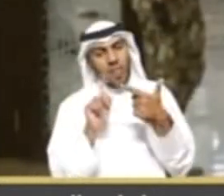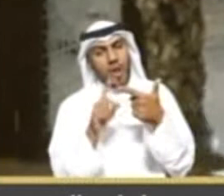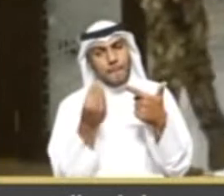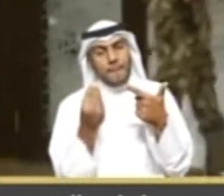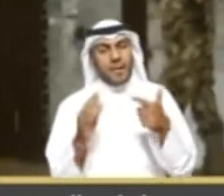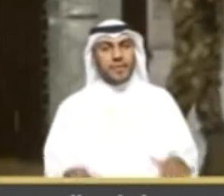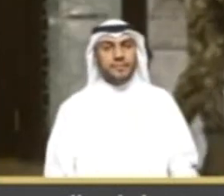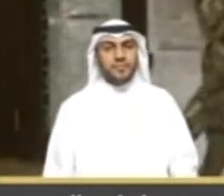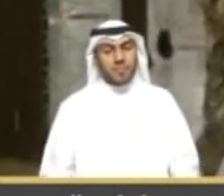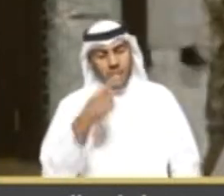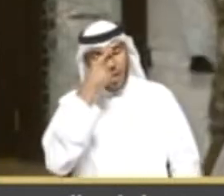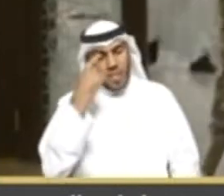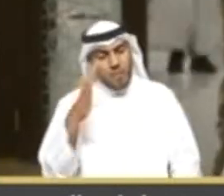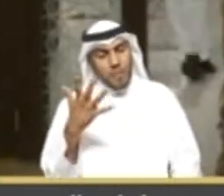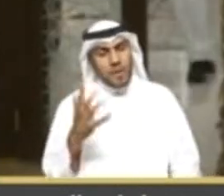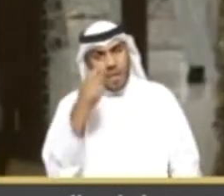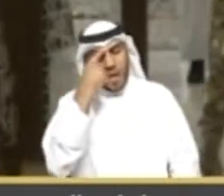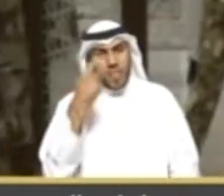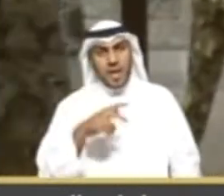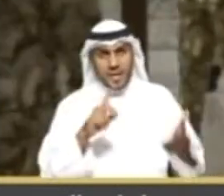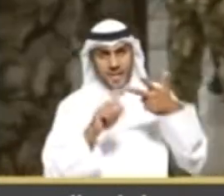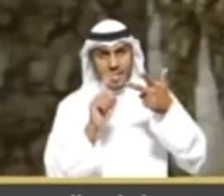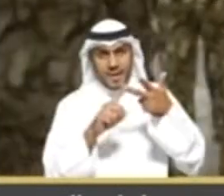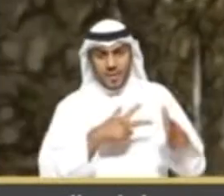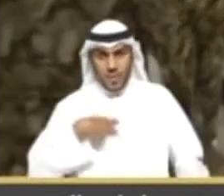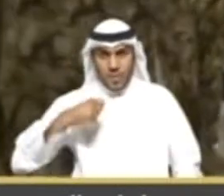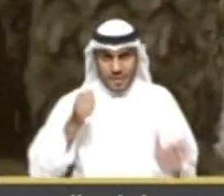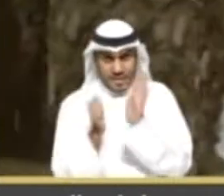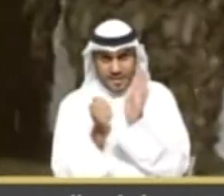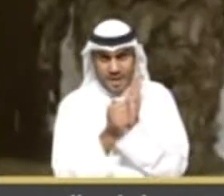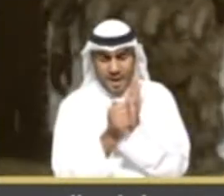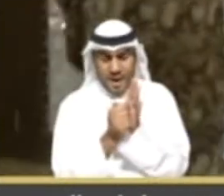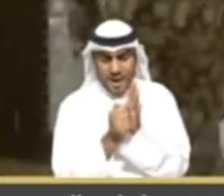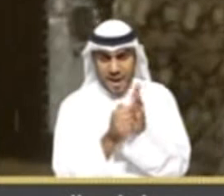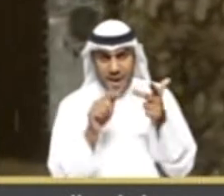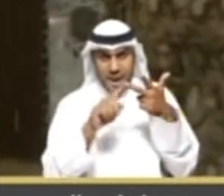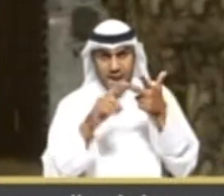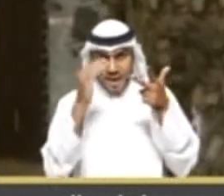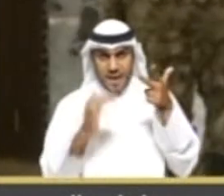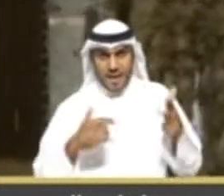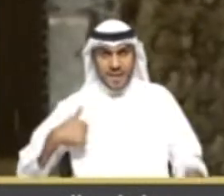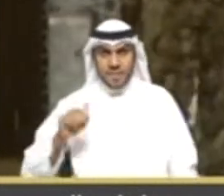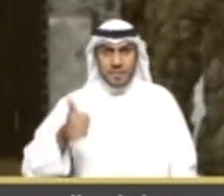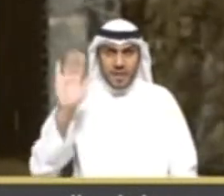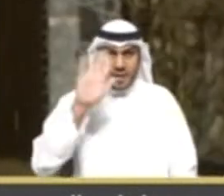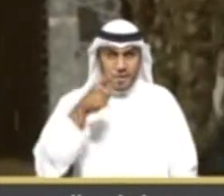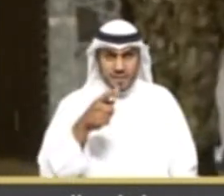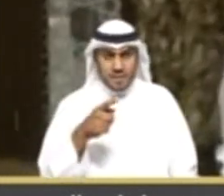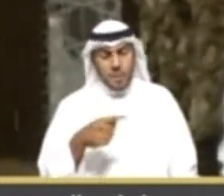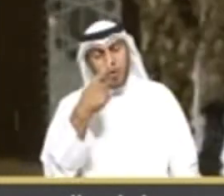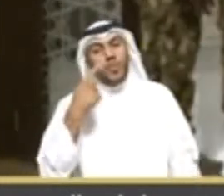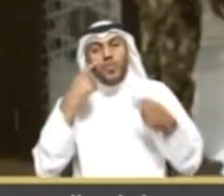ربما في استجواب المقدم لوزير الوزير الإسكان وزير الدولة لشؤون الخدمات ياسر أبل، قد تكون الجلسة